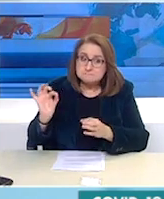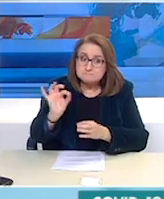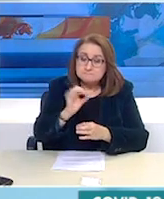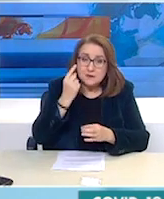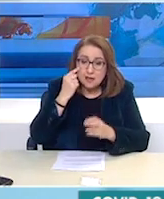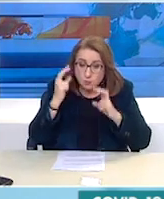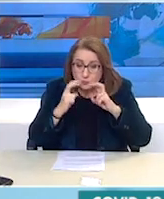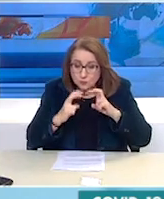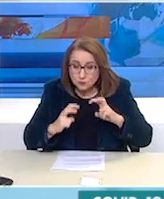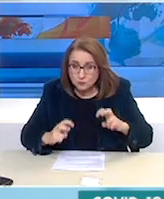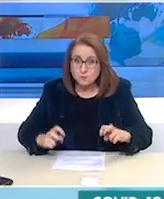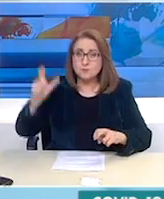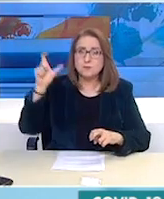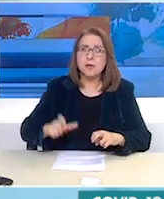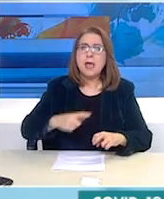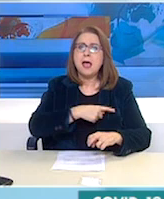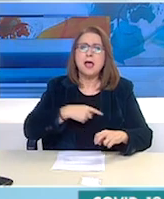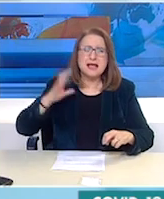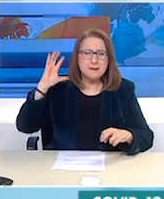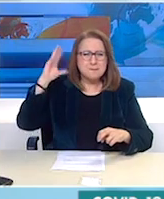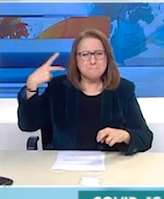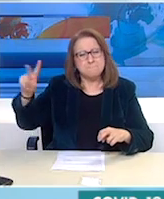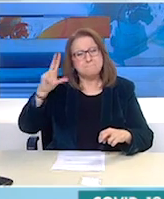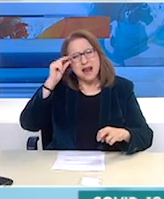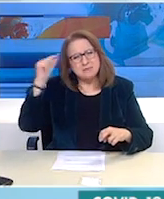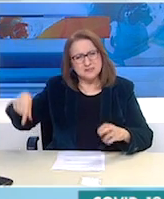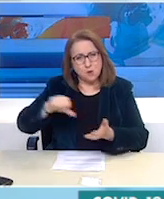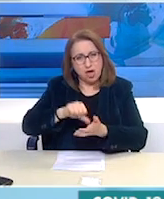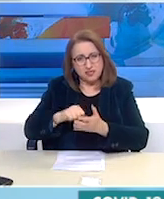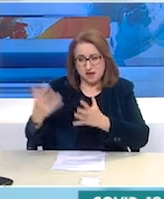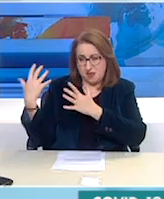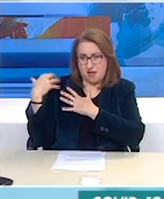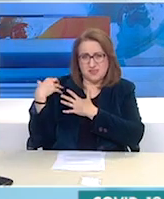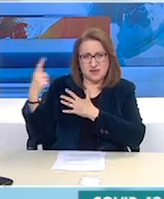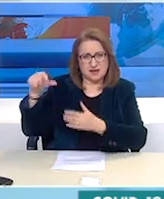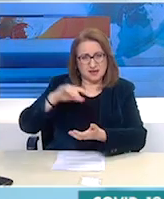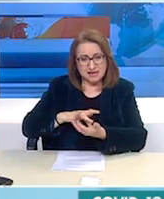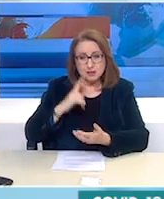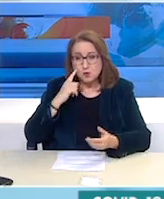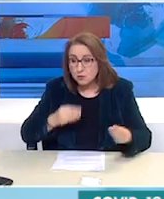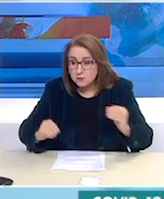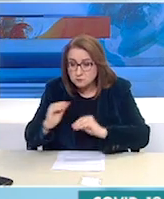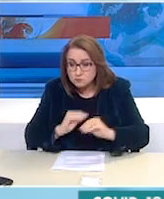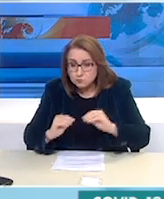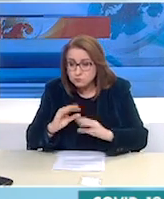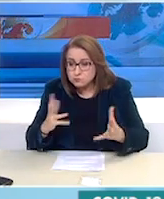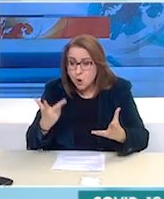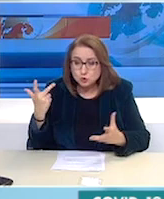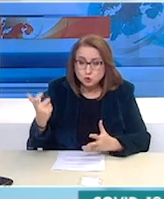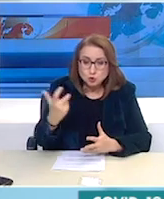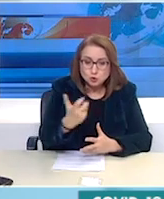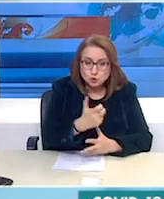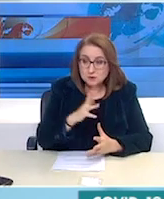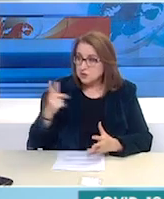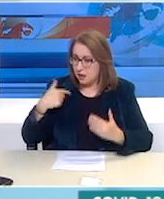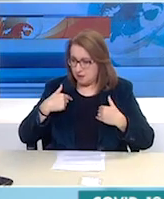δότες με πλασμαφαίρεση και στη συνέχεια χορήγησή του σε σοβαρά ασθενείς με τη νέα νόσο. Θα κατατεθεί στα επιστημονικά συμβούλια των 7 συμμετεχόντων